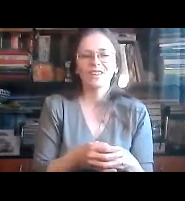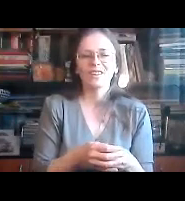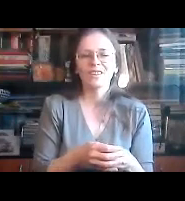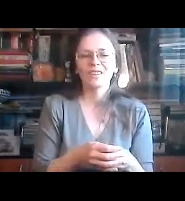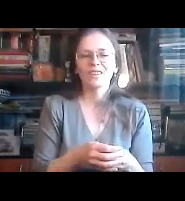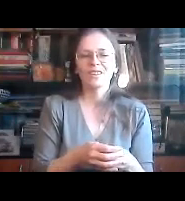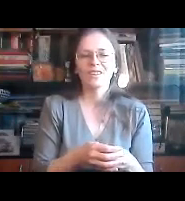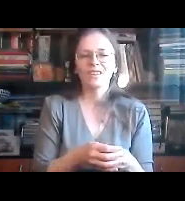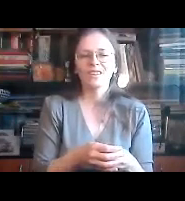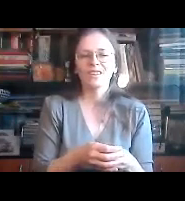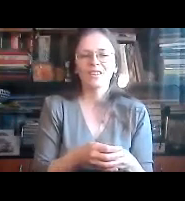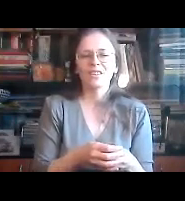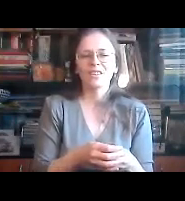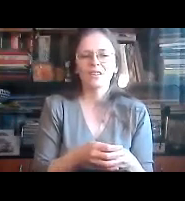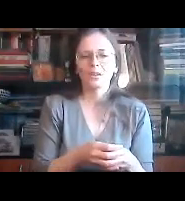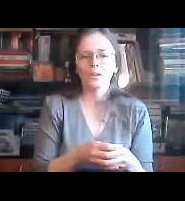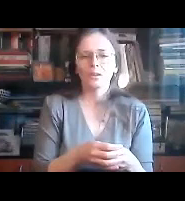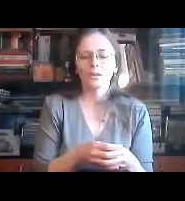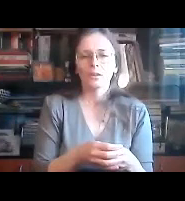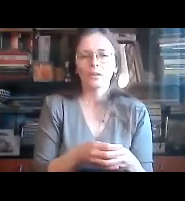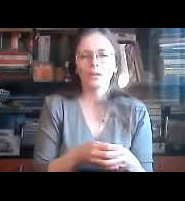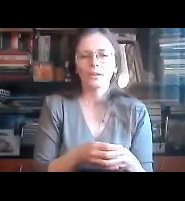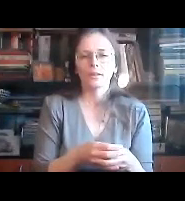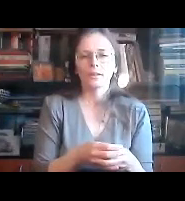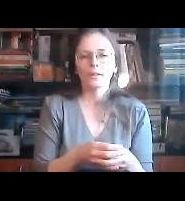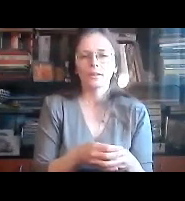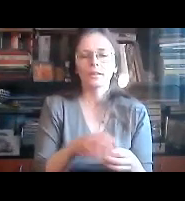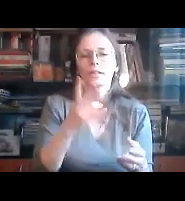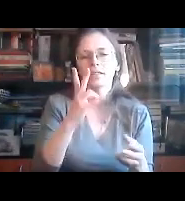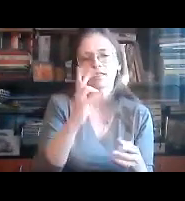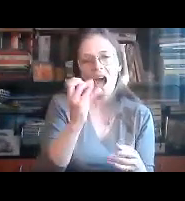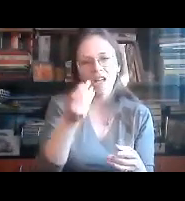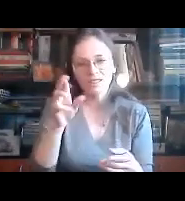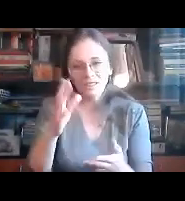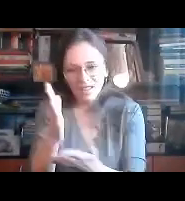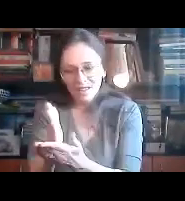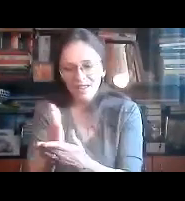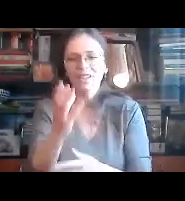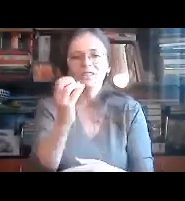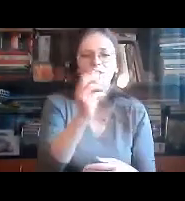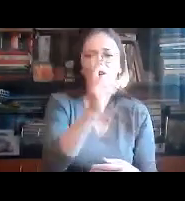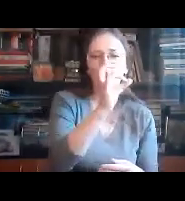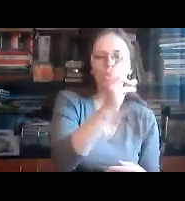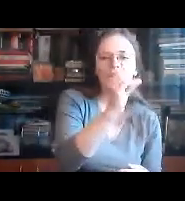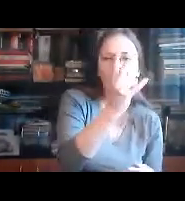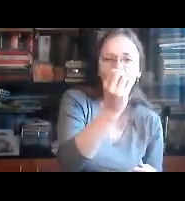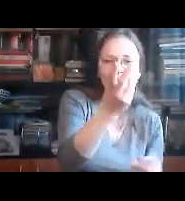Оксана, тут там Настя Дядищева, люди, и Валя есть где-то, да, я не вижу,